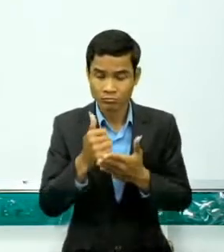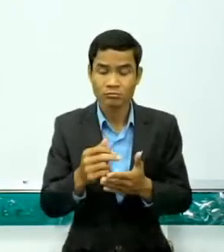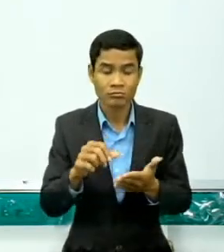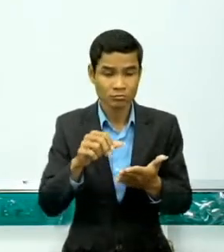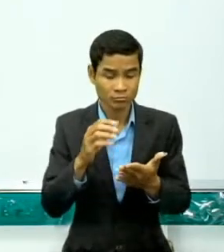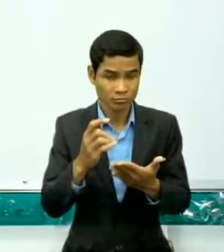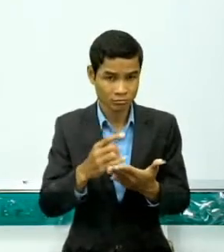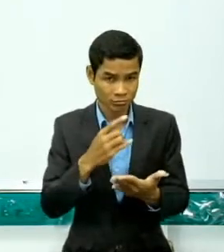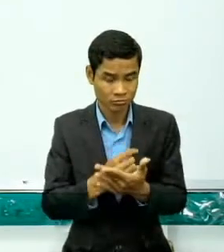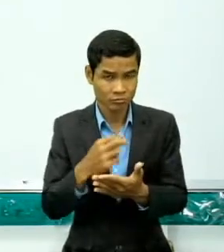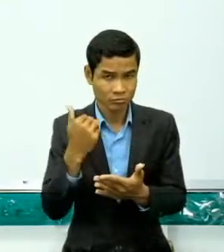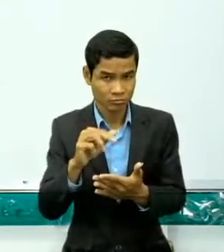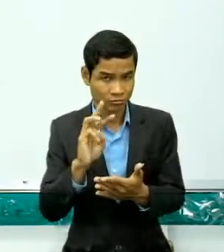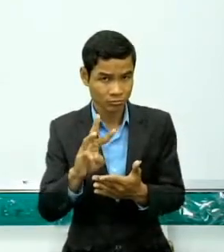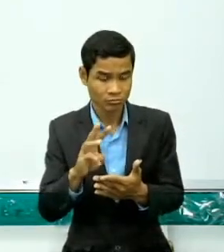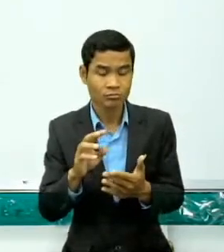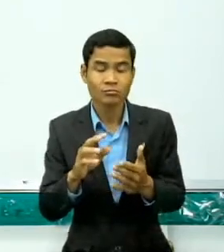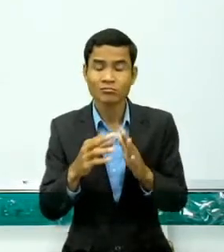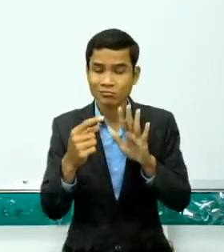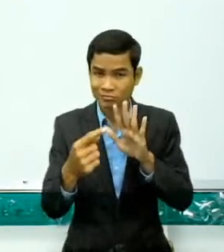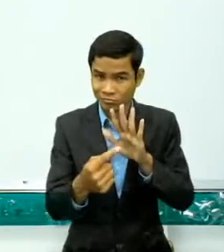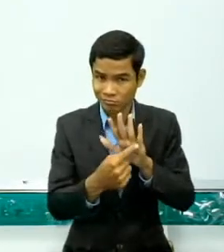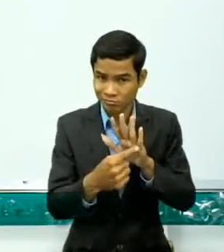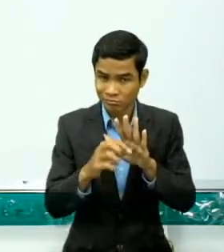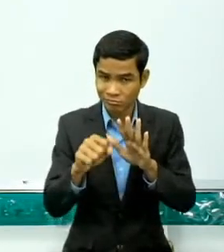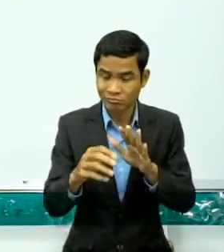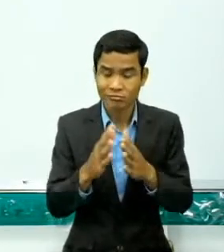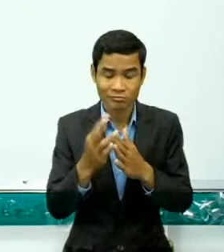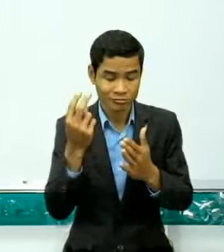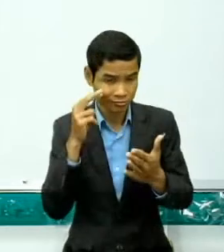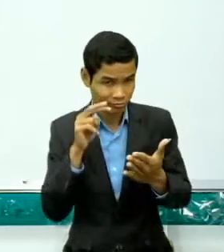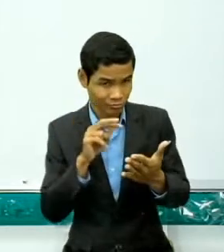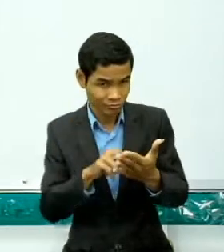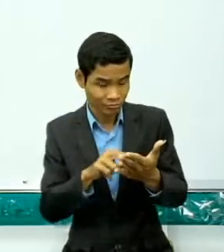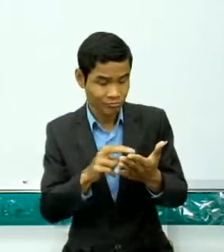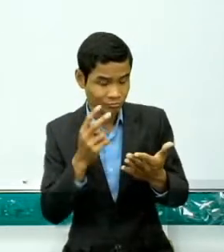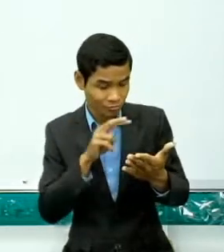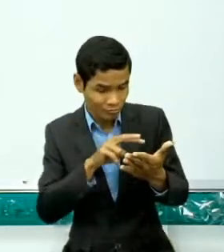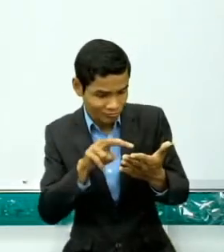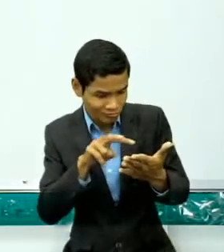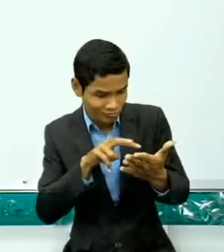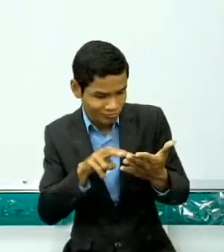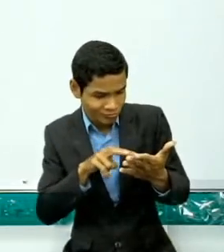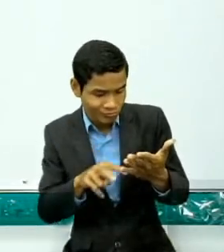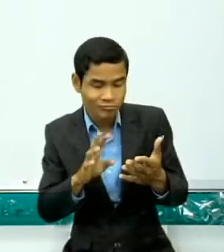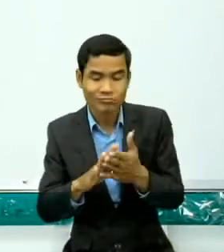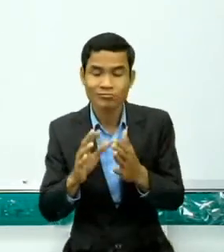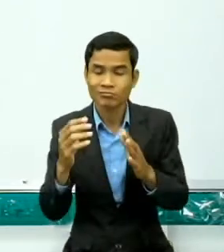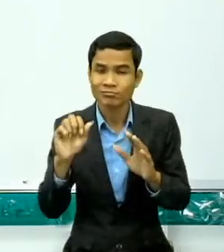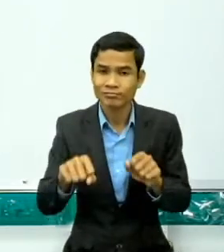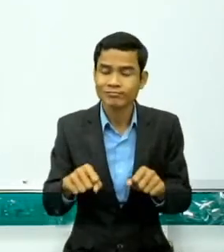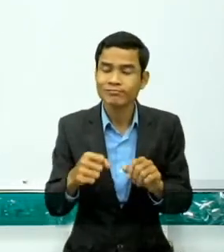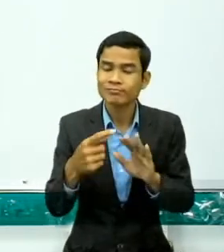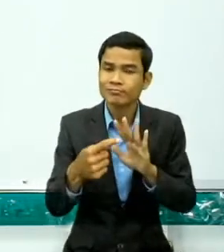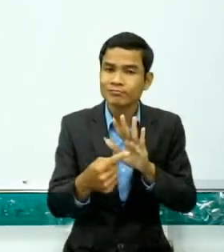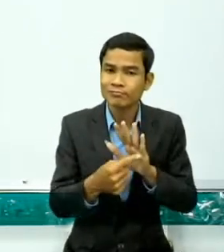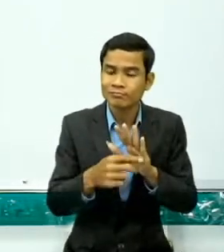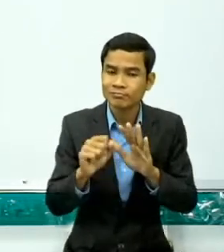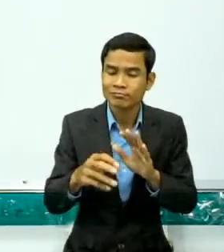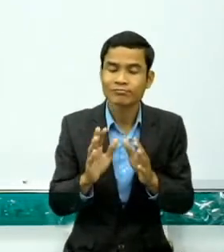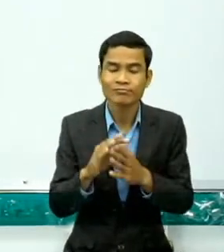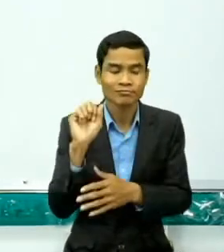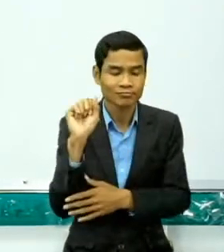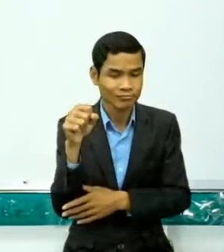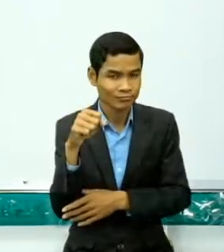ទី3គឺស្រាក់អញ្ចឹងកូនកូនស្វែងរកស្រាក់ដែលយើងរៀនអំបញ្ញមិញនេះគឺស្រាក់អឺណាដែលមានច